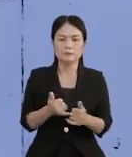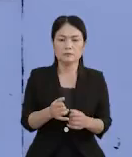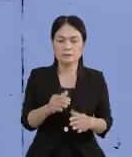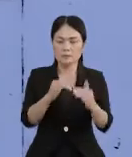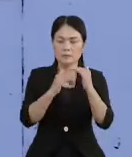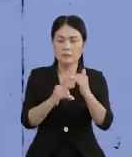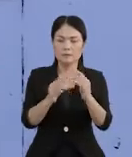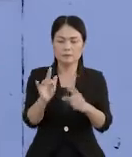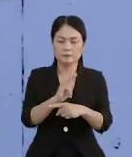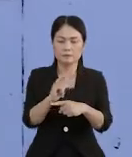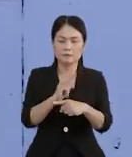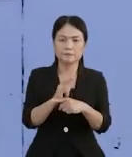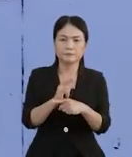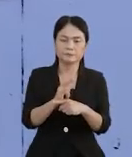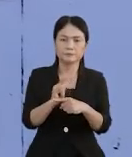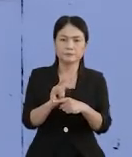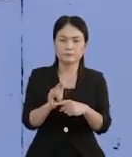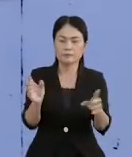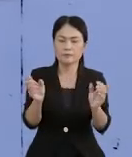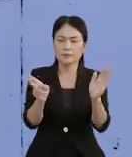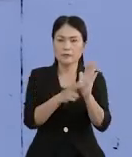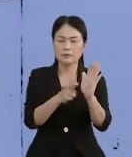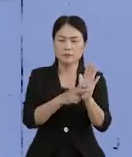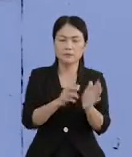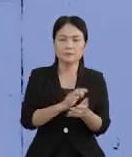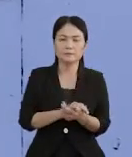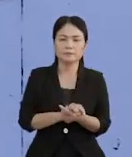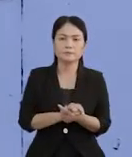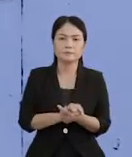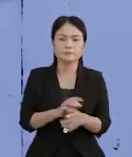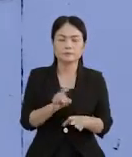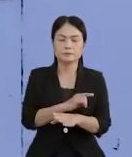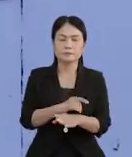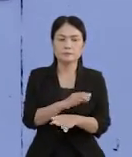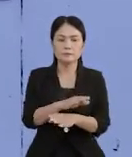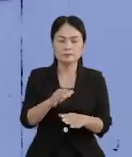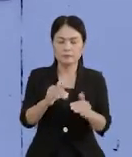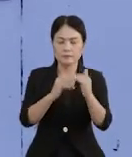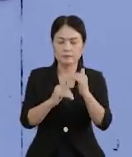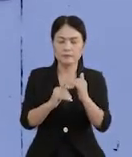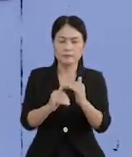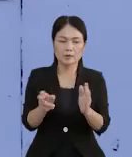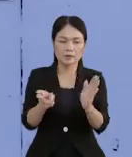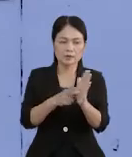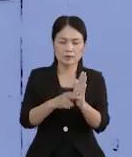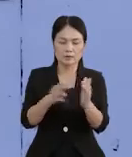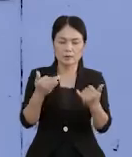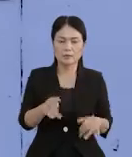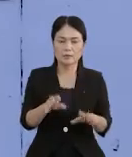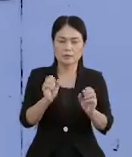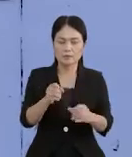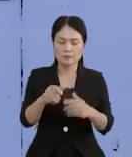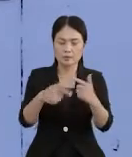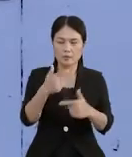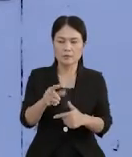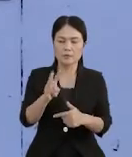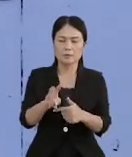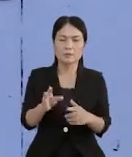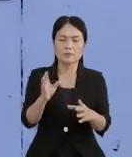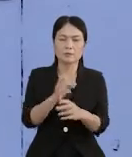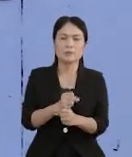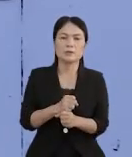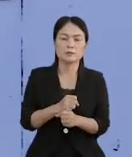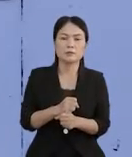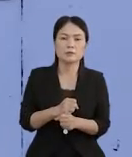trời cầm nọt bỏ mạng vị thi, ở bàn chạy bà. Nếu bây đẹp ôn cầm nọt bỏ mạng vị thi bàn chạy bà hái, dương ai cho đôi chùm hiện tị bày bàn.